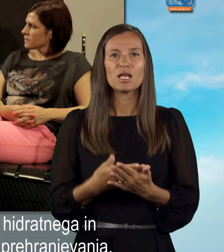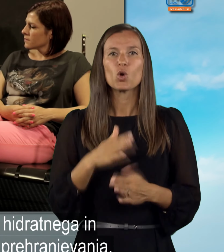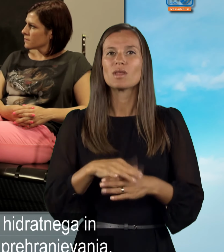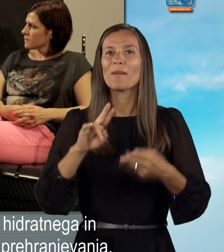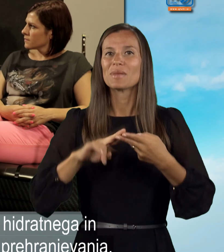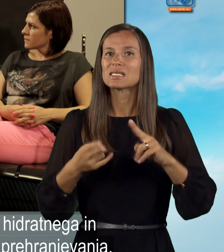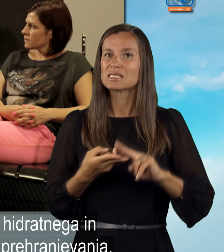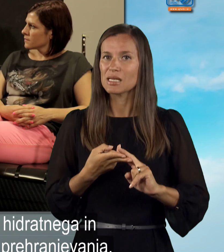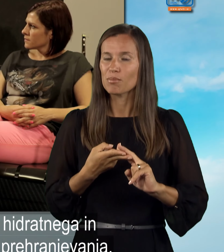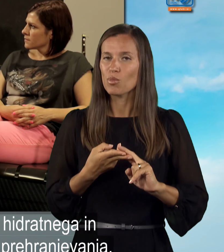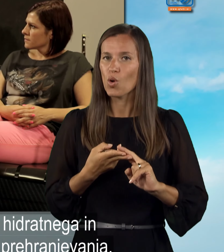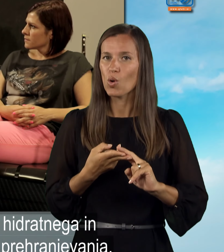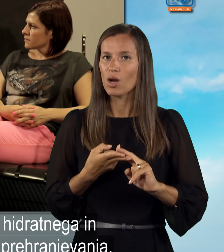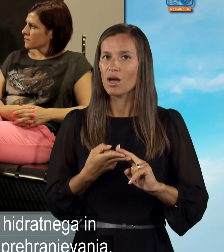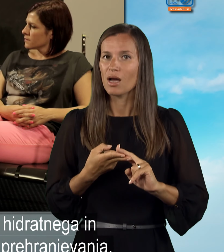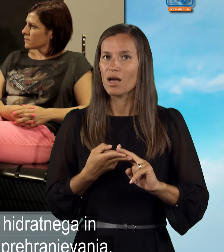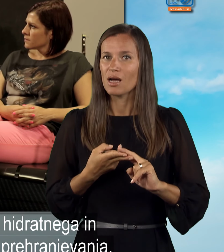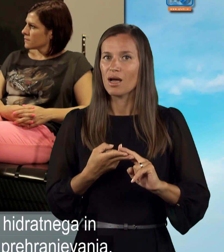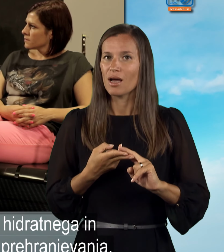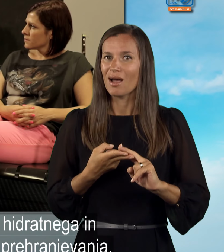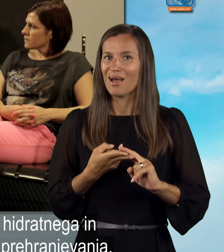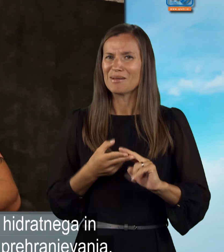baziral na principu